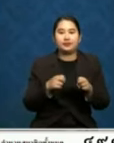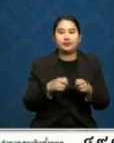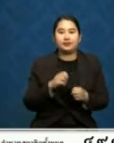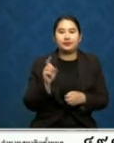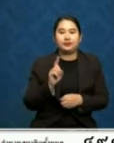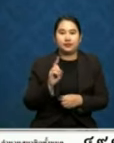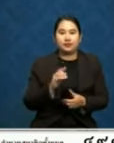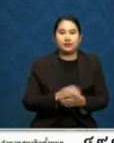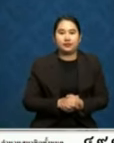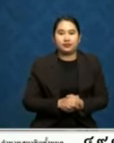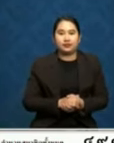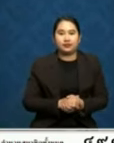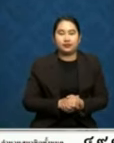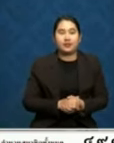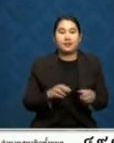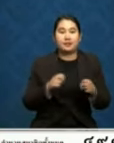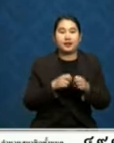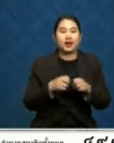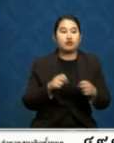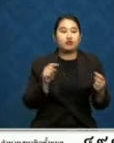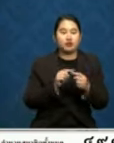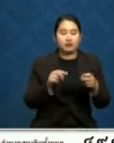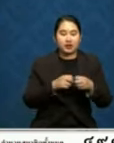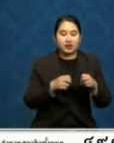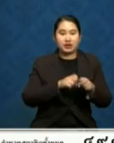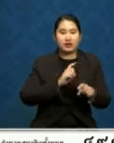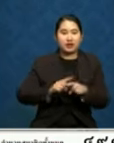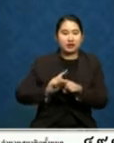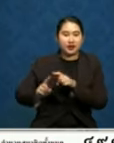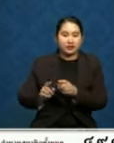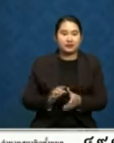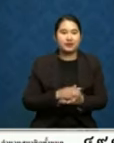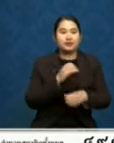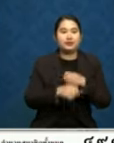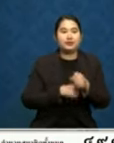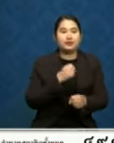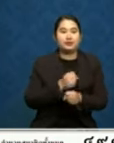ประเทศนี้นะคะก็มักมาจากปัญหาเล็กๆเสมอค่ะปี